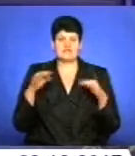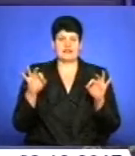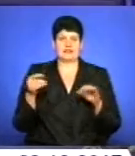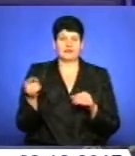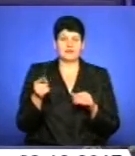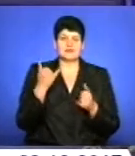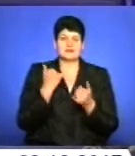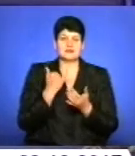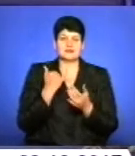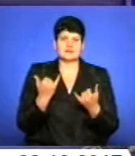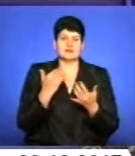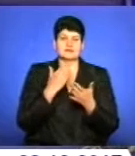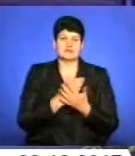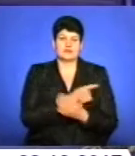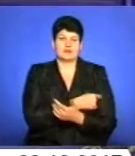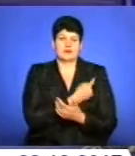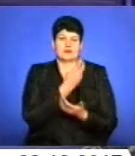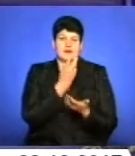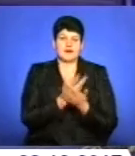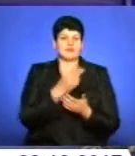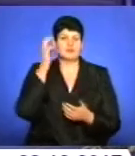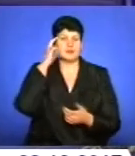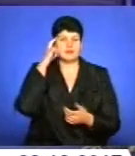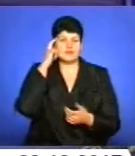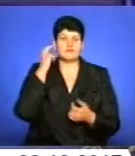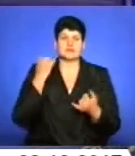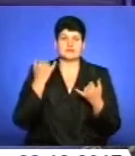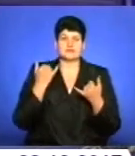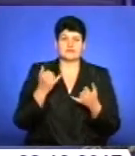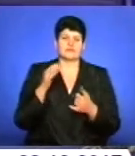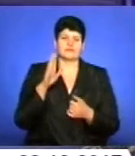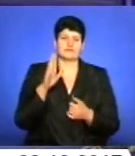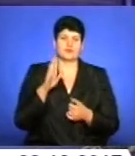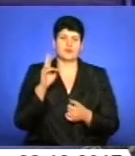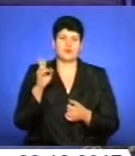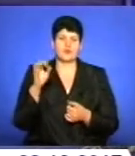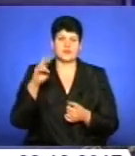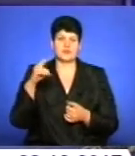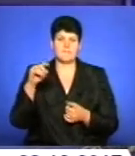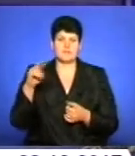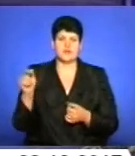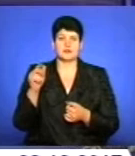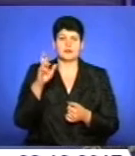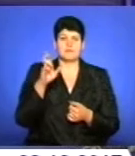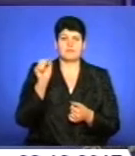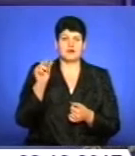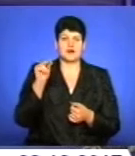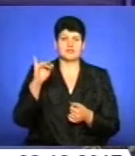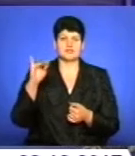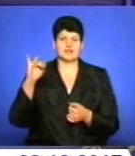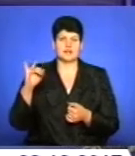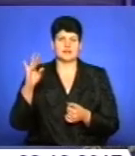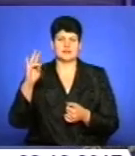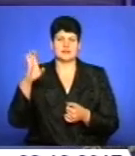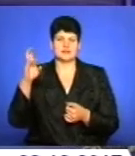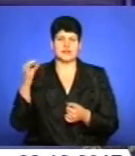військовому шпиталі в столиці. Відтак, разом із Олексієм Кодьманом і Василем Гулькою додому повертається й Володимир Бачинський із Тернопільського